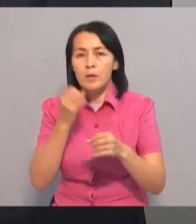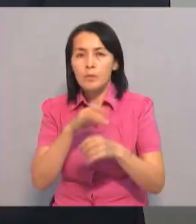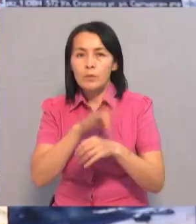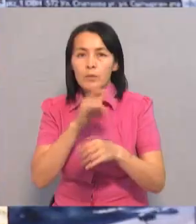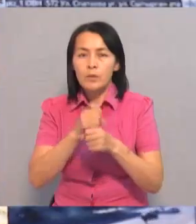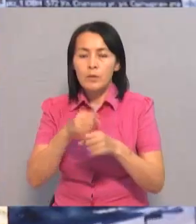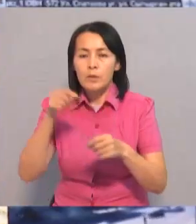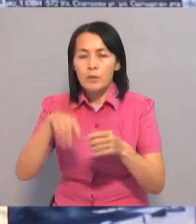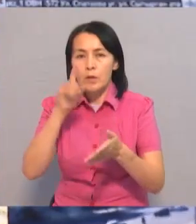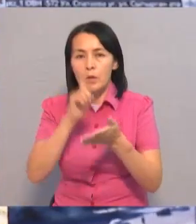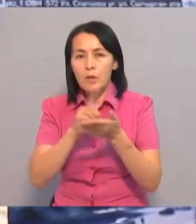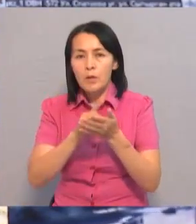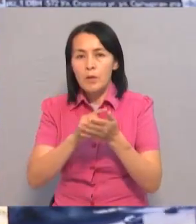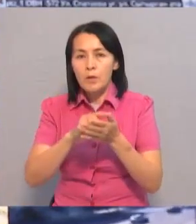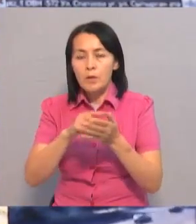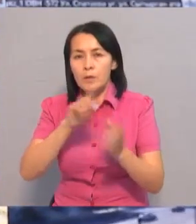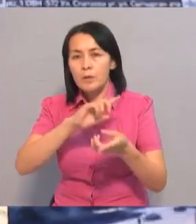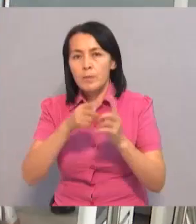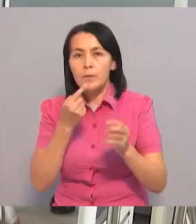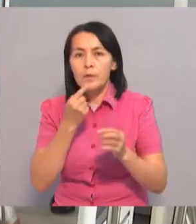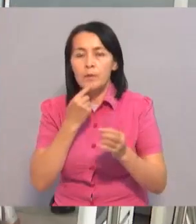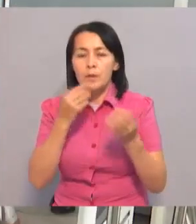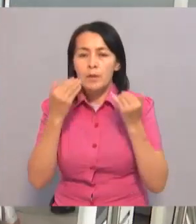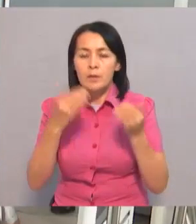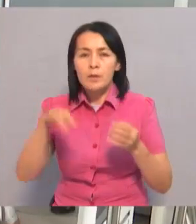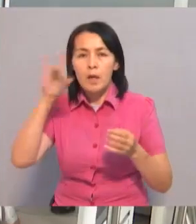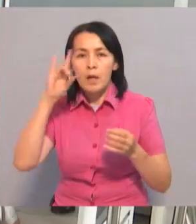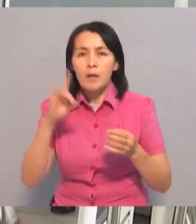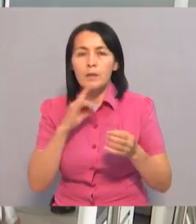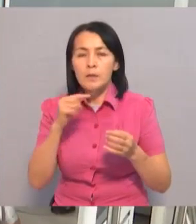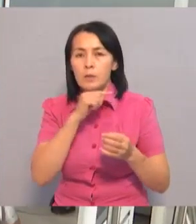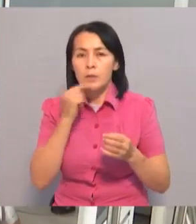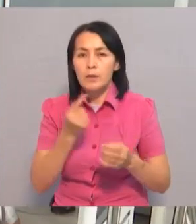задней упаковке должен быть перевод наименований и состава на казахский и русский языки.